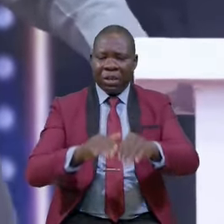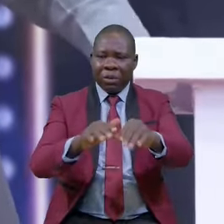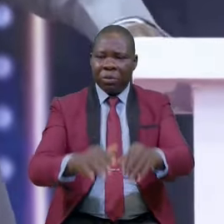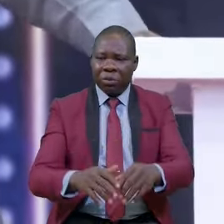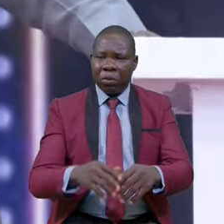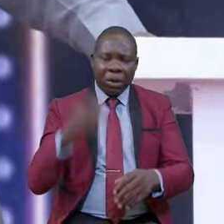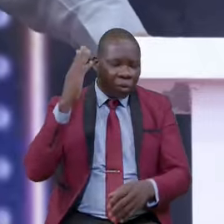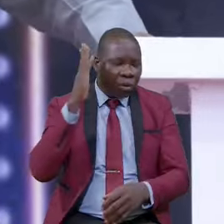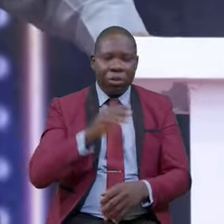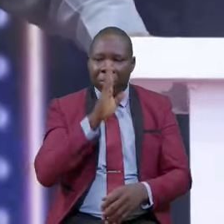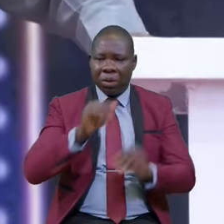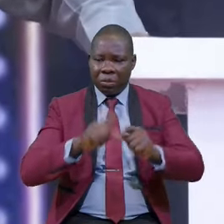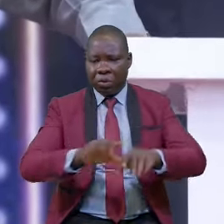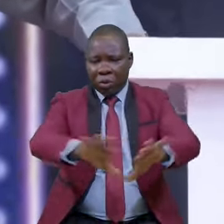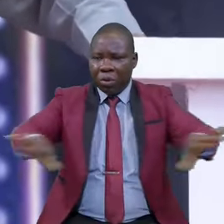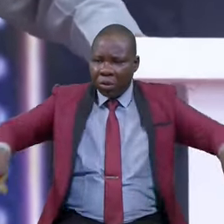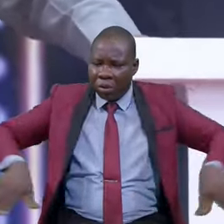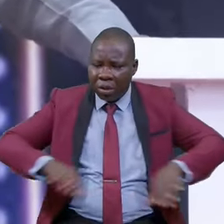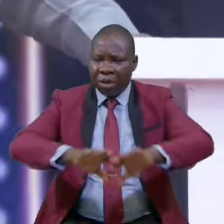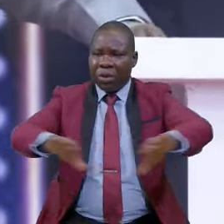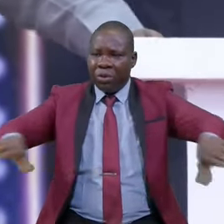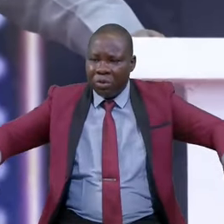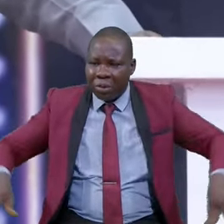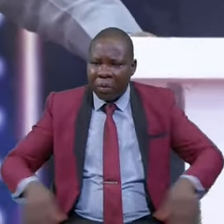tu n'avais aucune peur de rien du